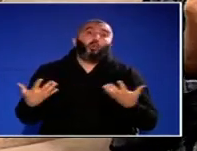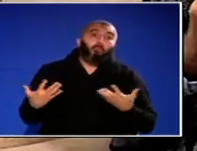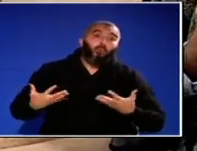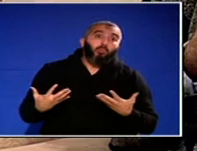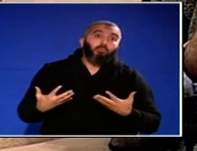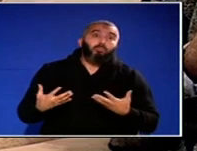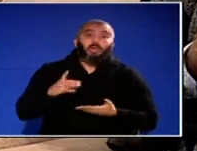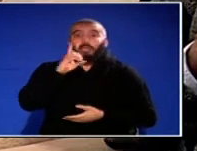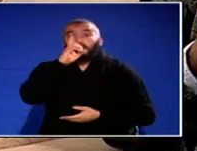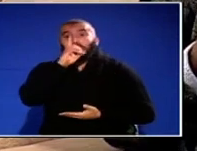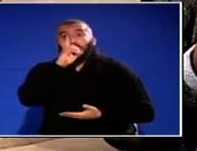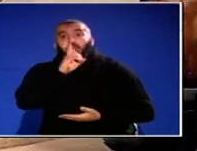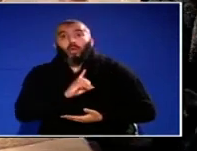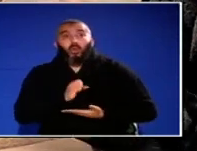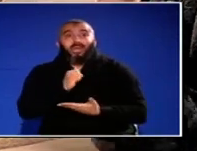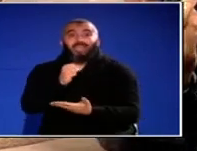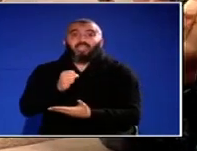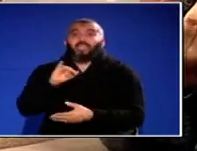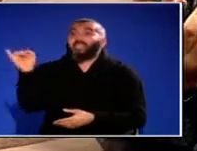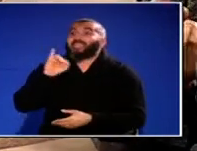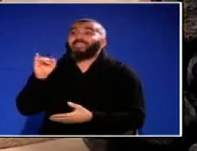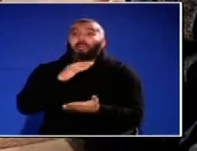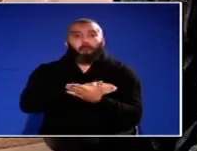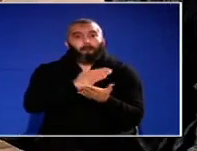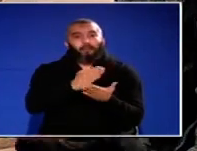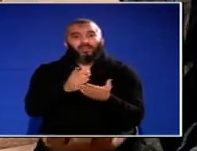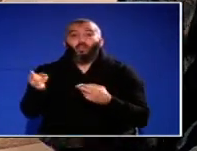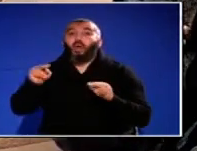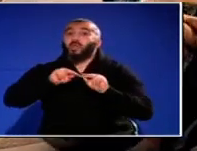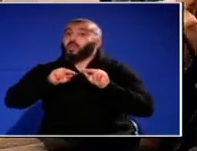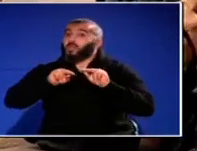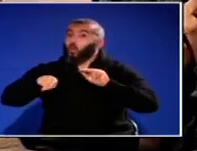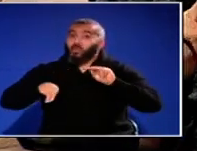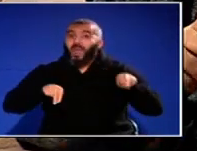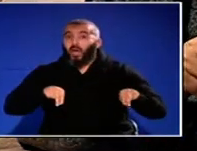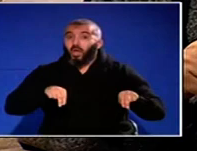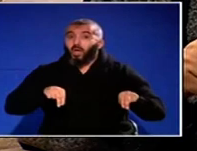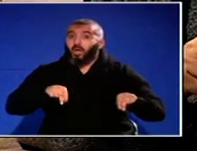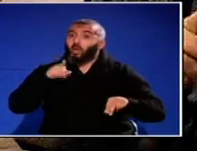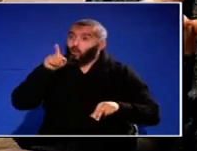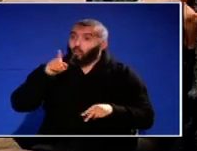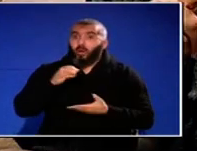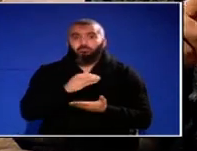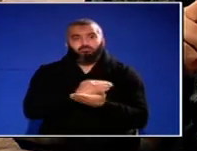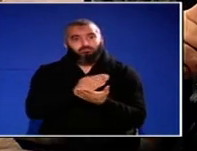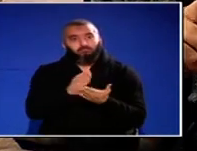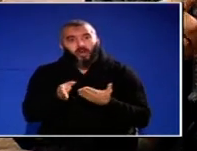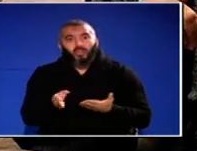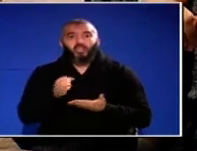الكيفيه الان هو اللي يقسمها هو الموثق. يعني ما نقدروش الان نروحوا دوك نقول لك كيفيه، لان نحتاجوا يخصنا نعرفوا